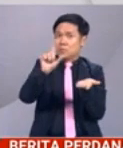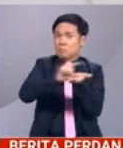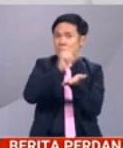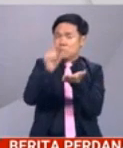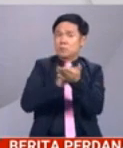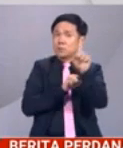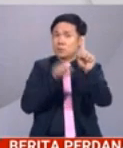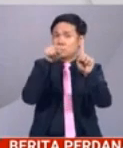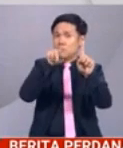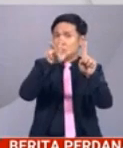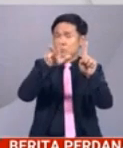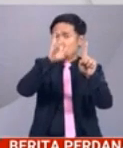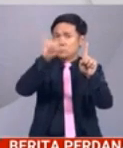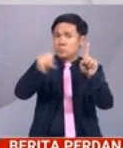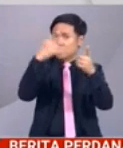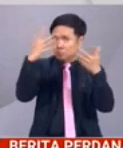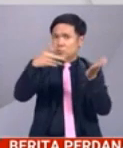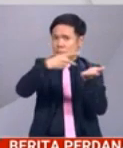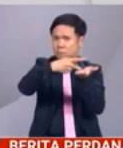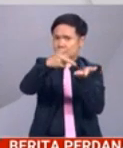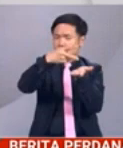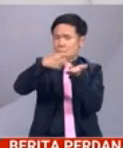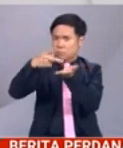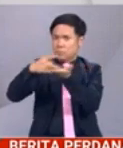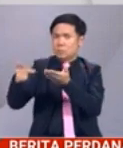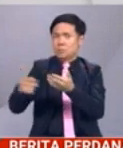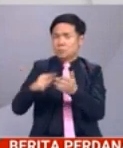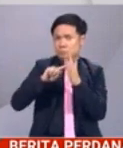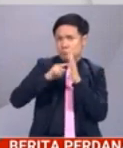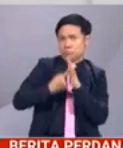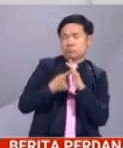perlahan 3juta Ringgit secara berperingkat Fatiha